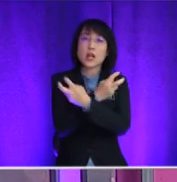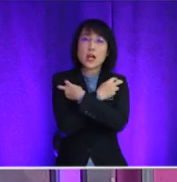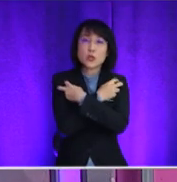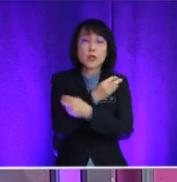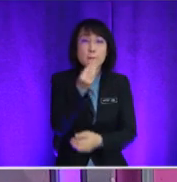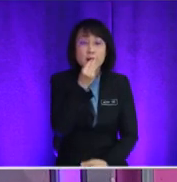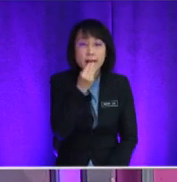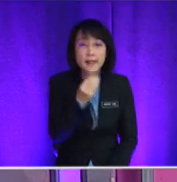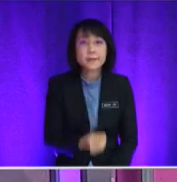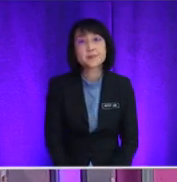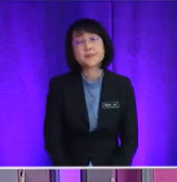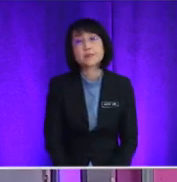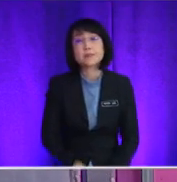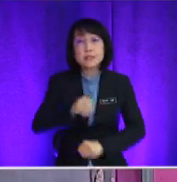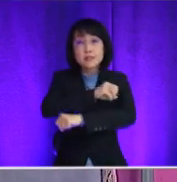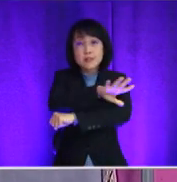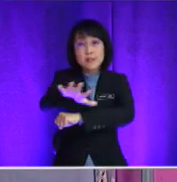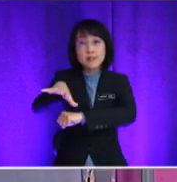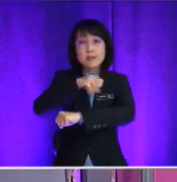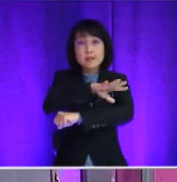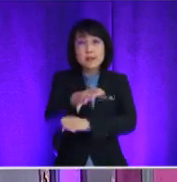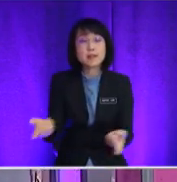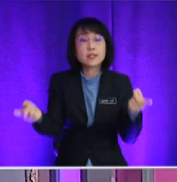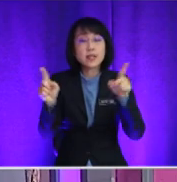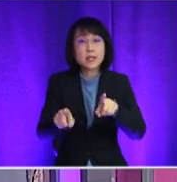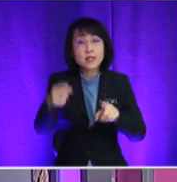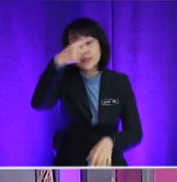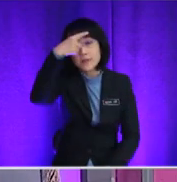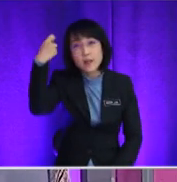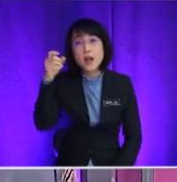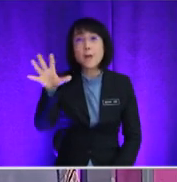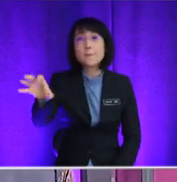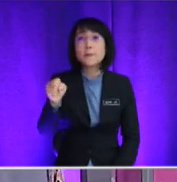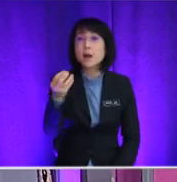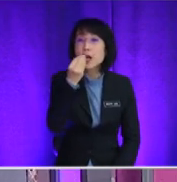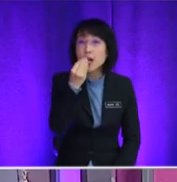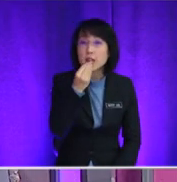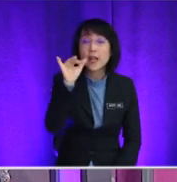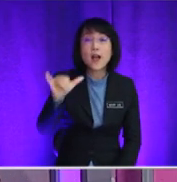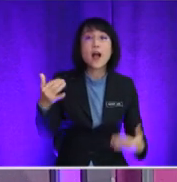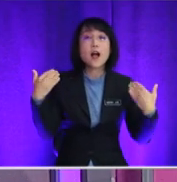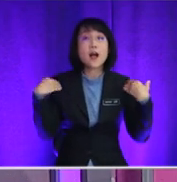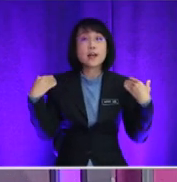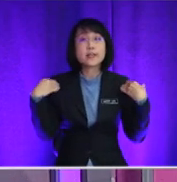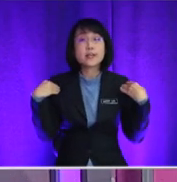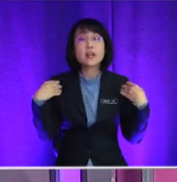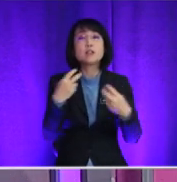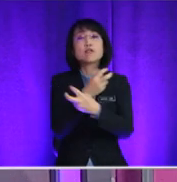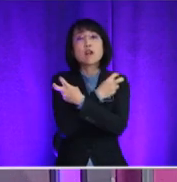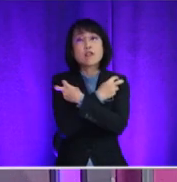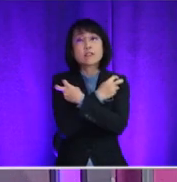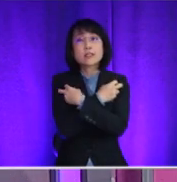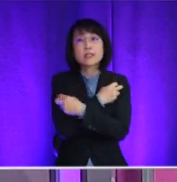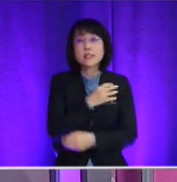maksudnya kesan yang terjadi disebabkan pengambilan makanan yang mengandung toksin